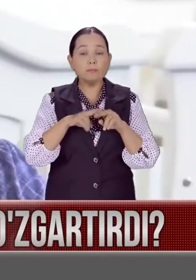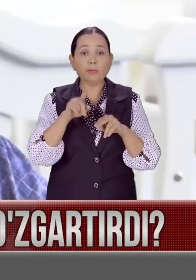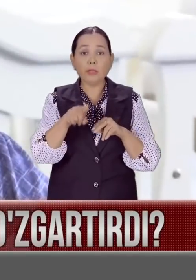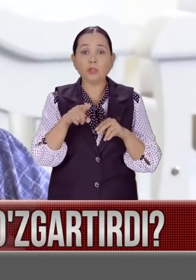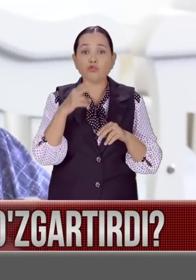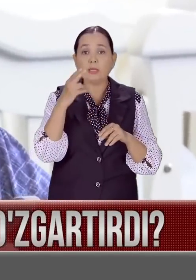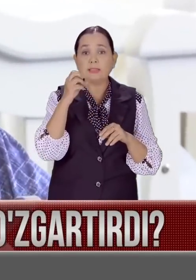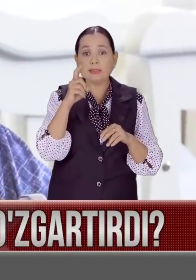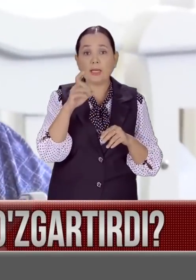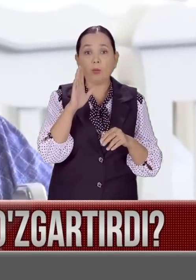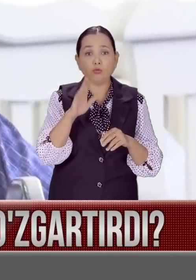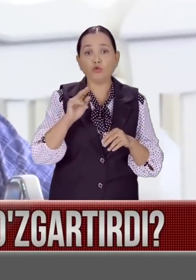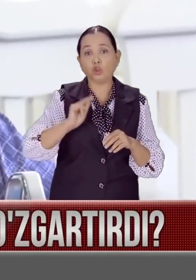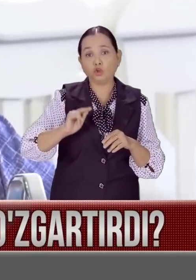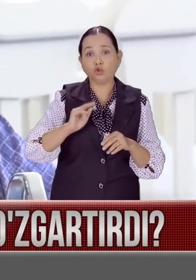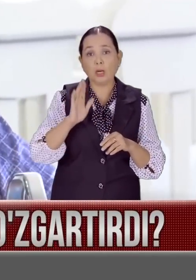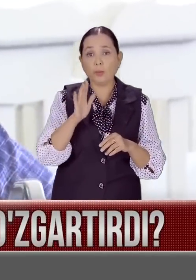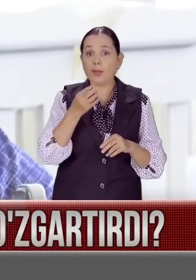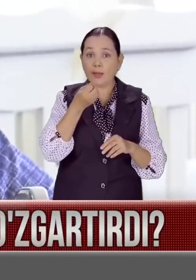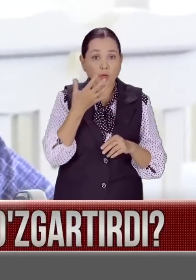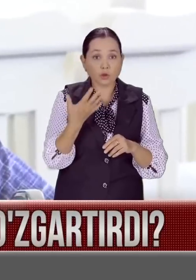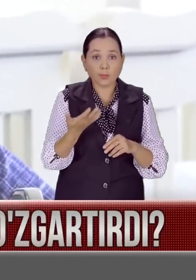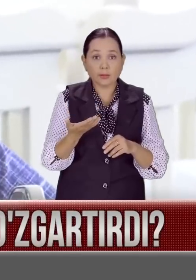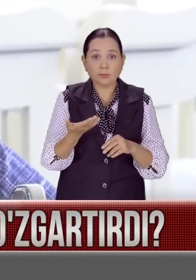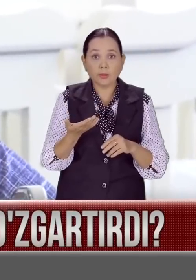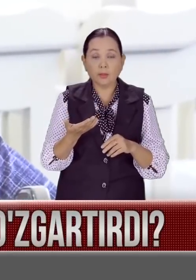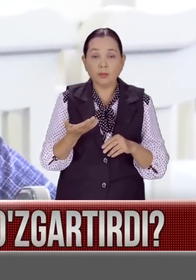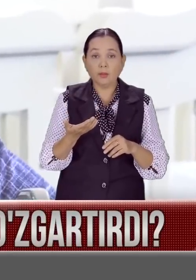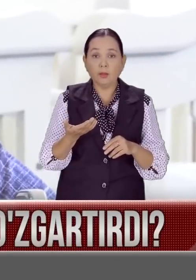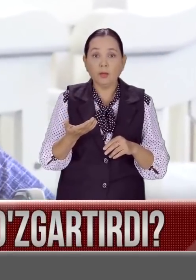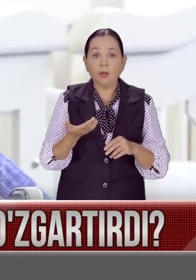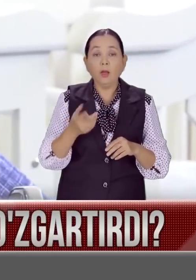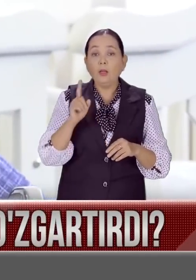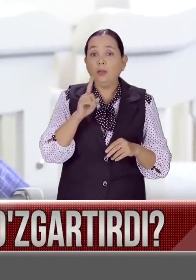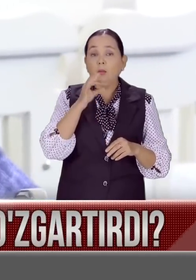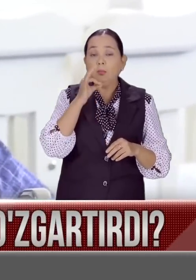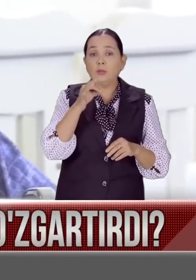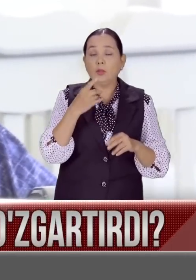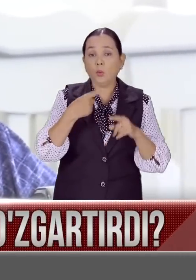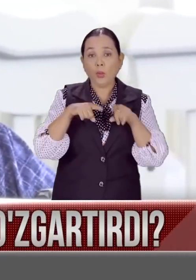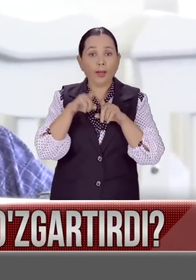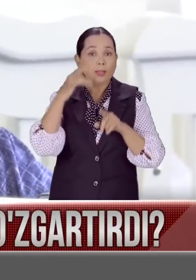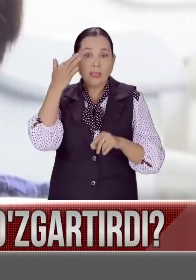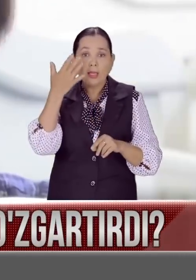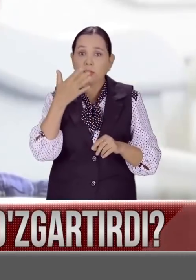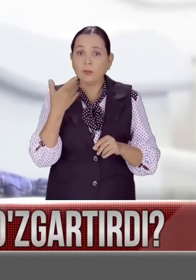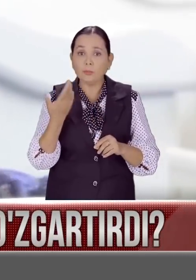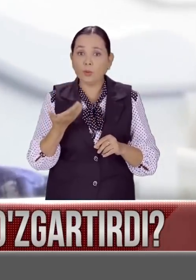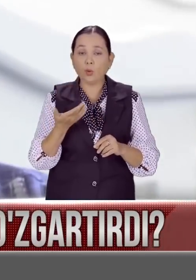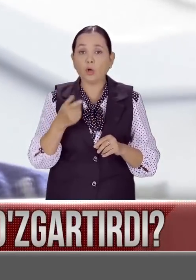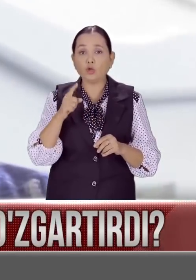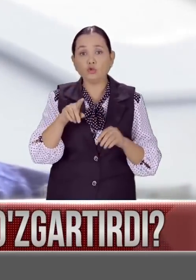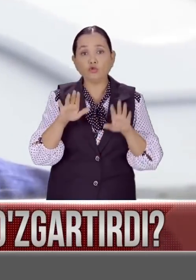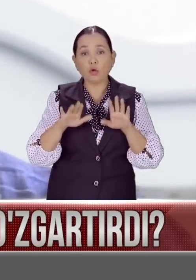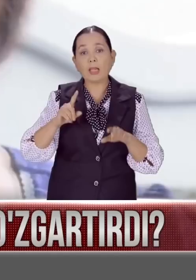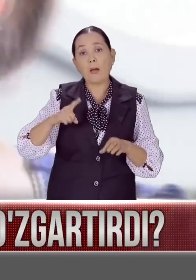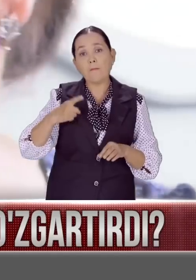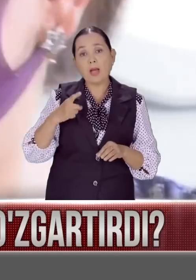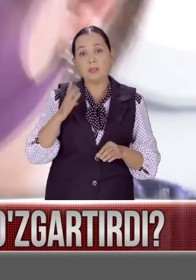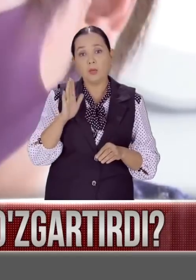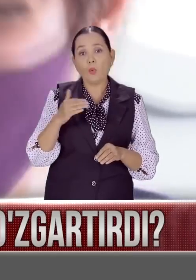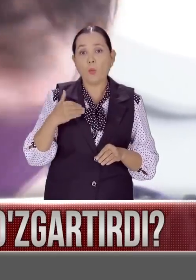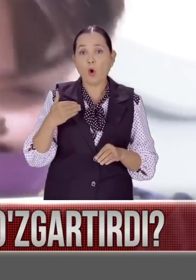bo'lsa, o'zingiz ishchilaringiz bo'lsa yaxshimas? Bilmasam, unaqa niyatim yo'q. Sherga master